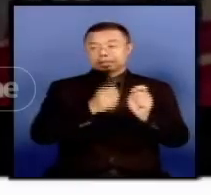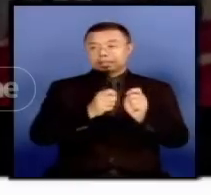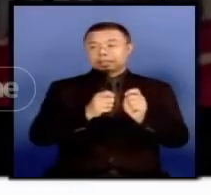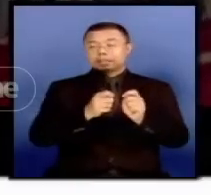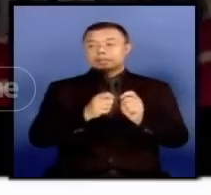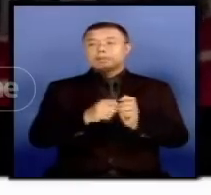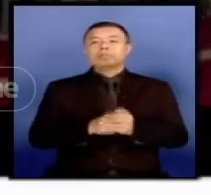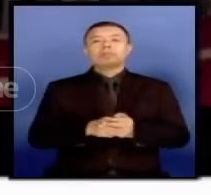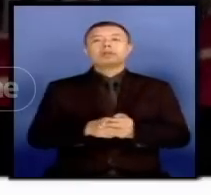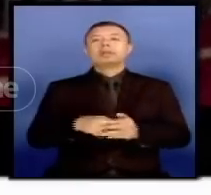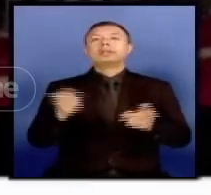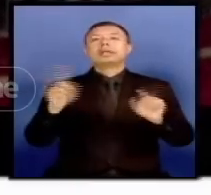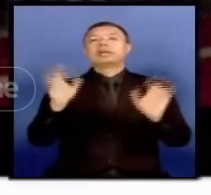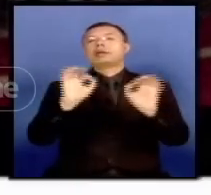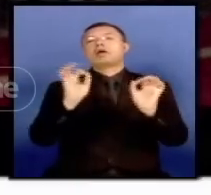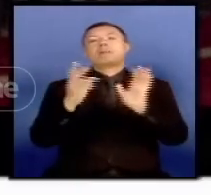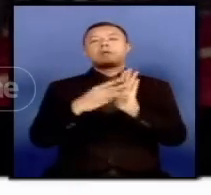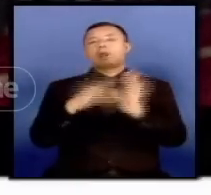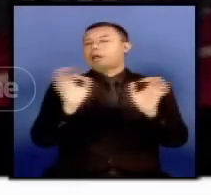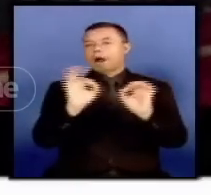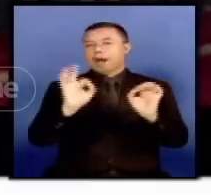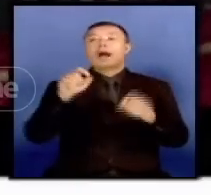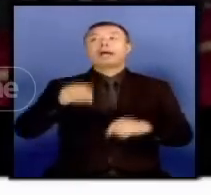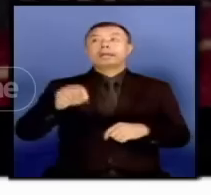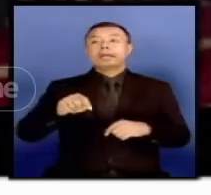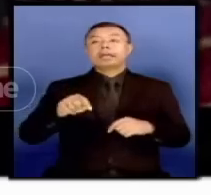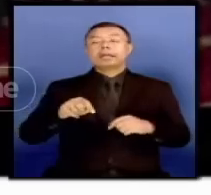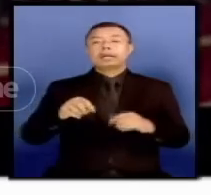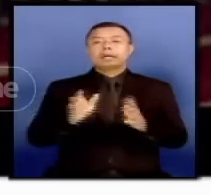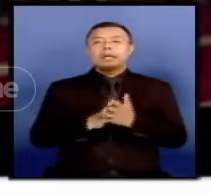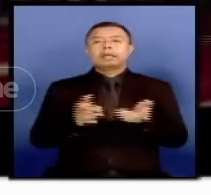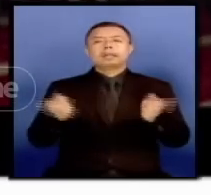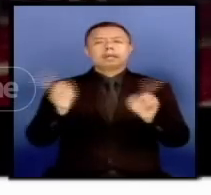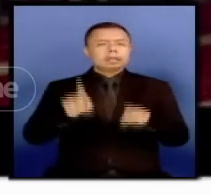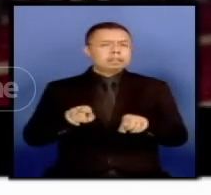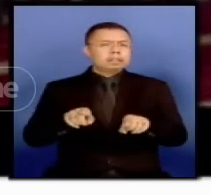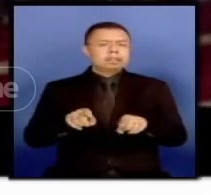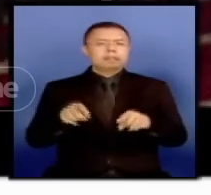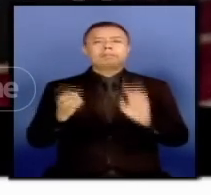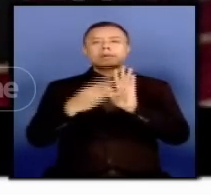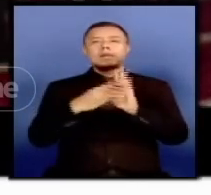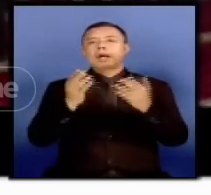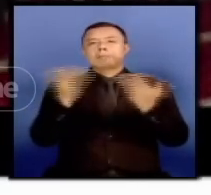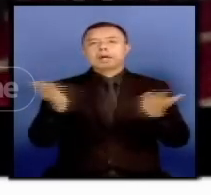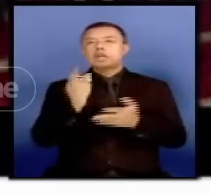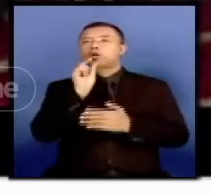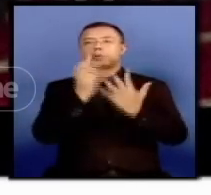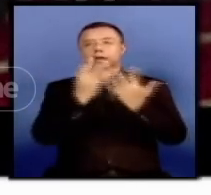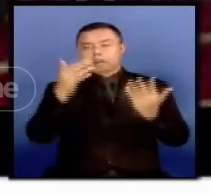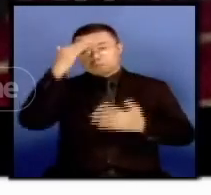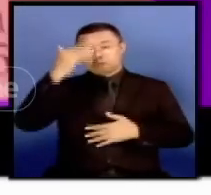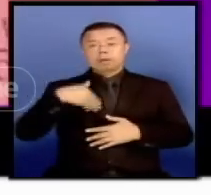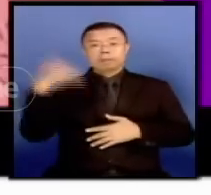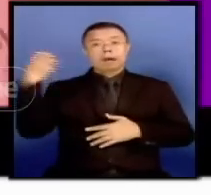sehingga tidak ada masalah. Dan ini adalah suatu tidak menjadi hal yang biasa bagi umat Islam di